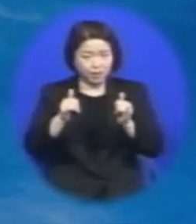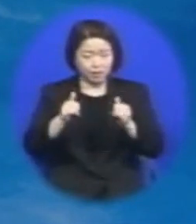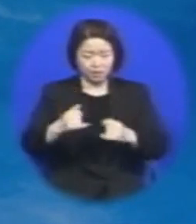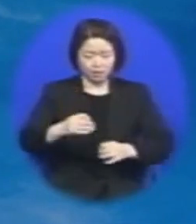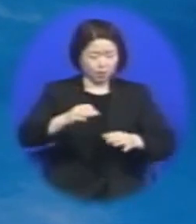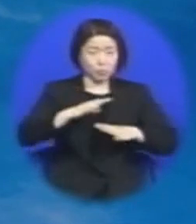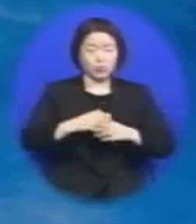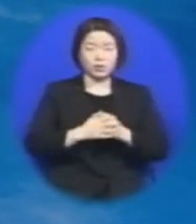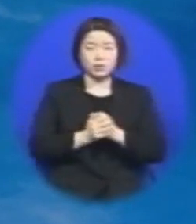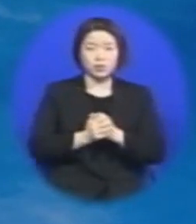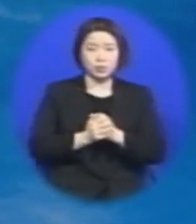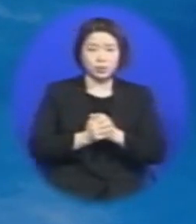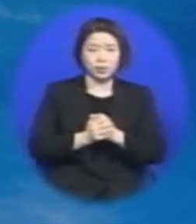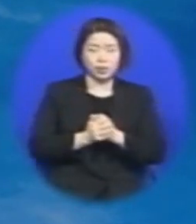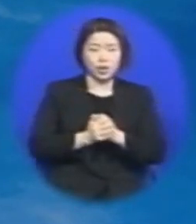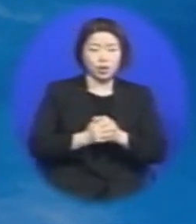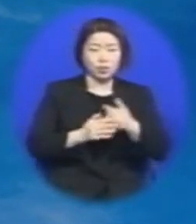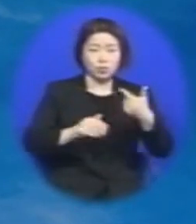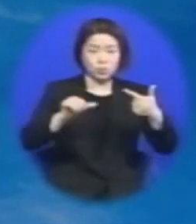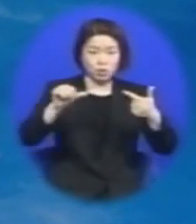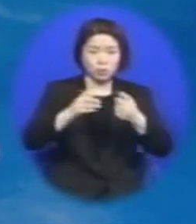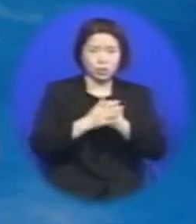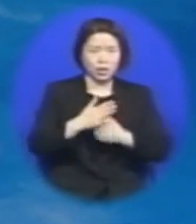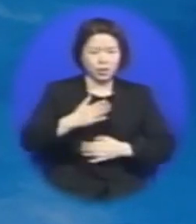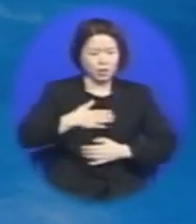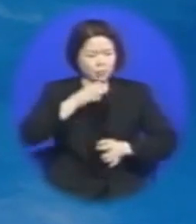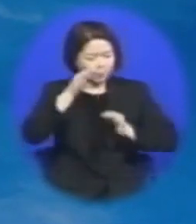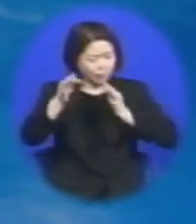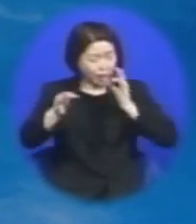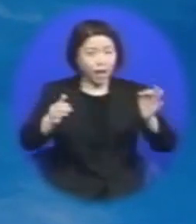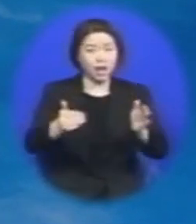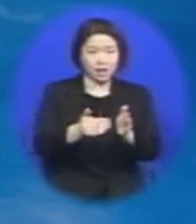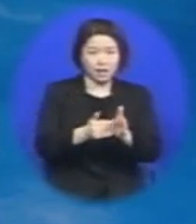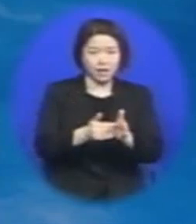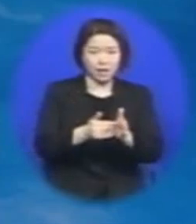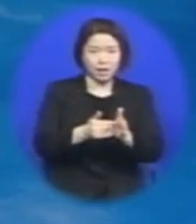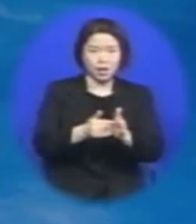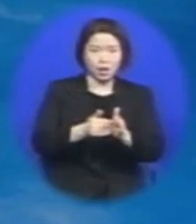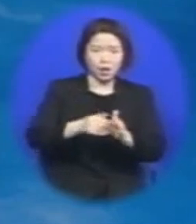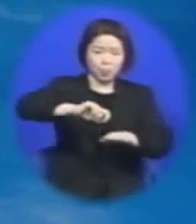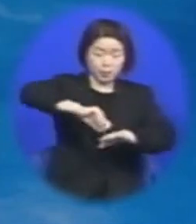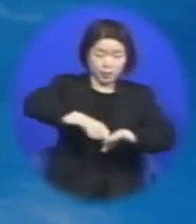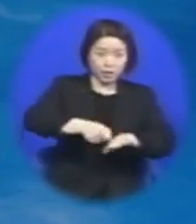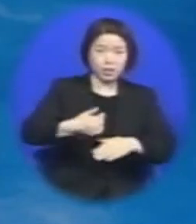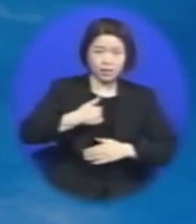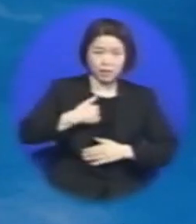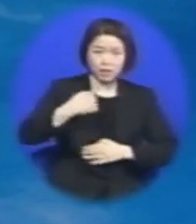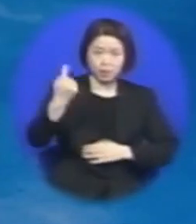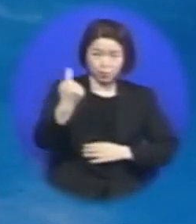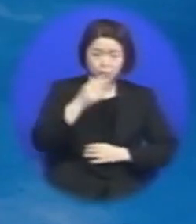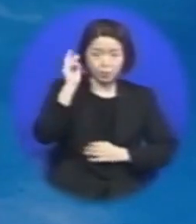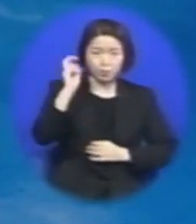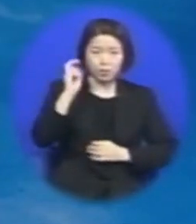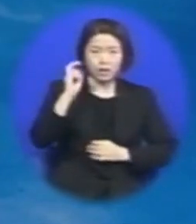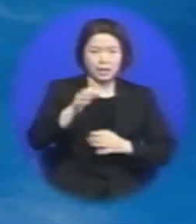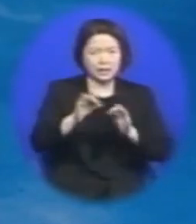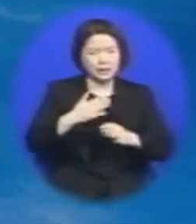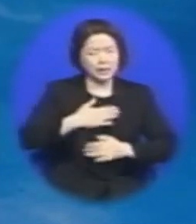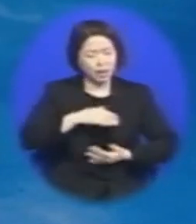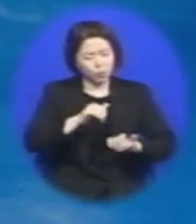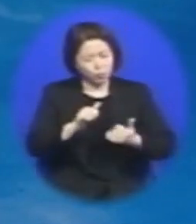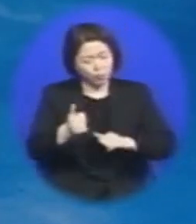5절에 그는 이렇게 고백합니다 나는 부르짖었다 재앙이 나에게 치겠구나 이제 나는 죽게